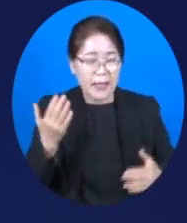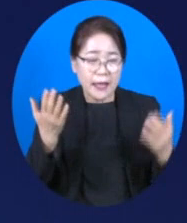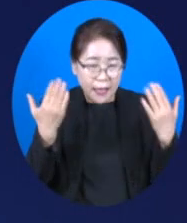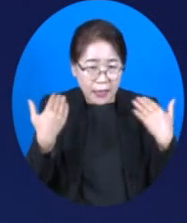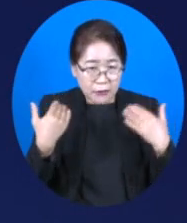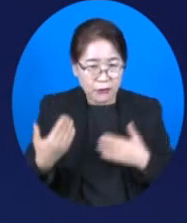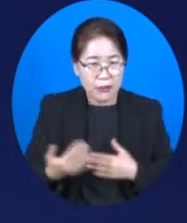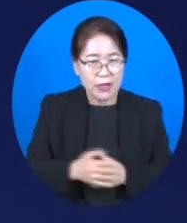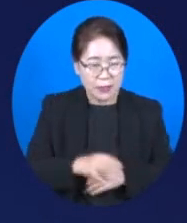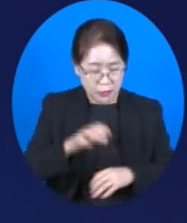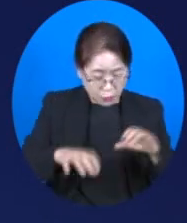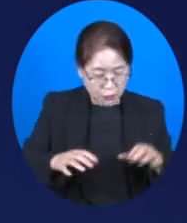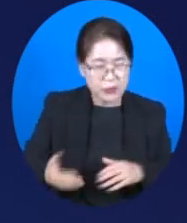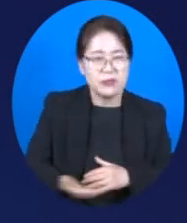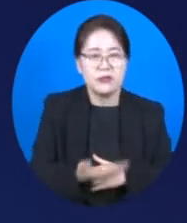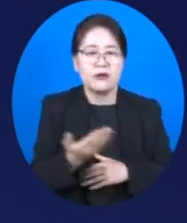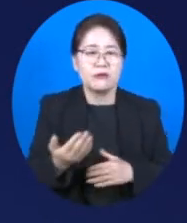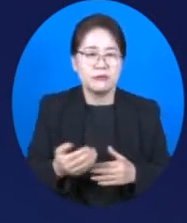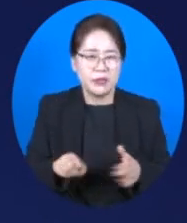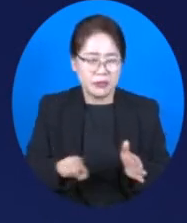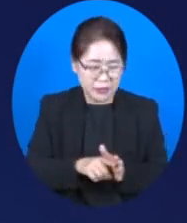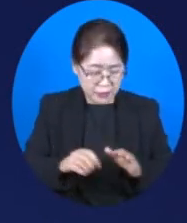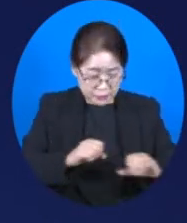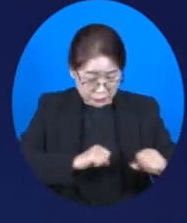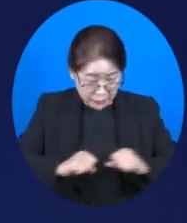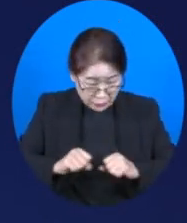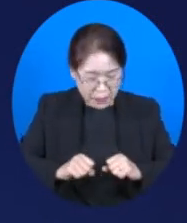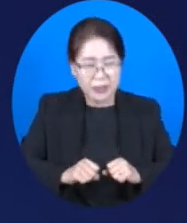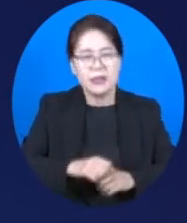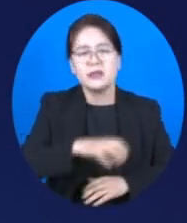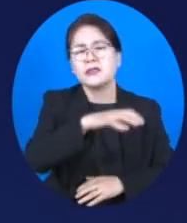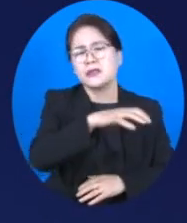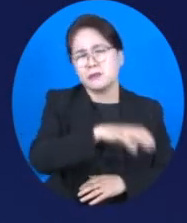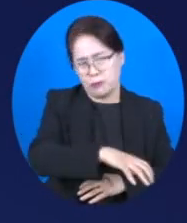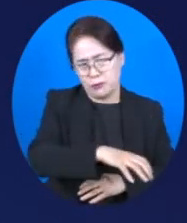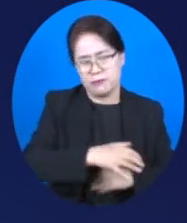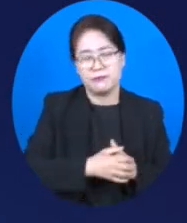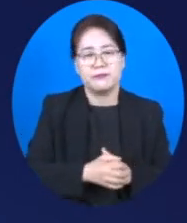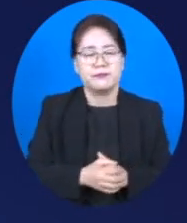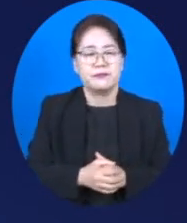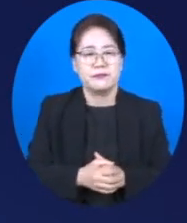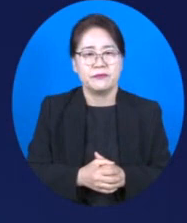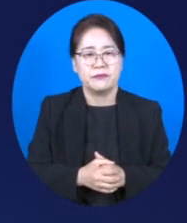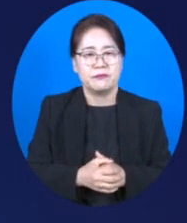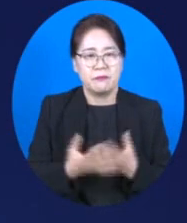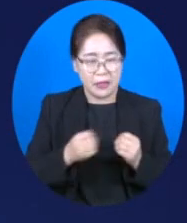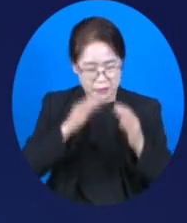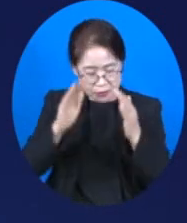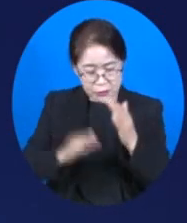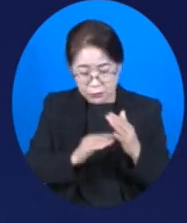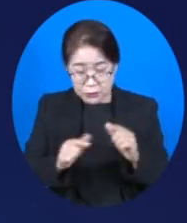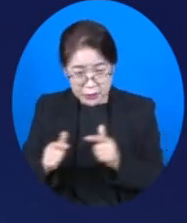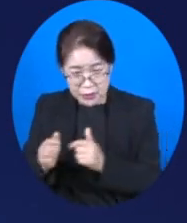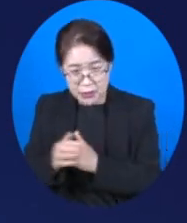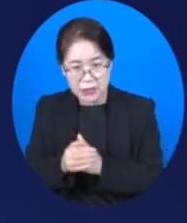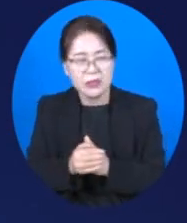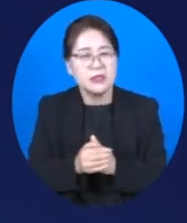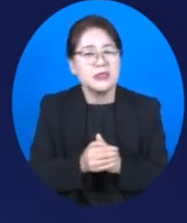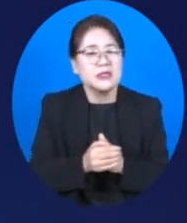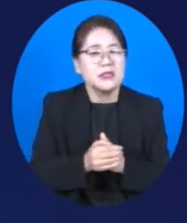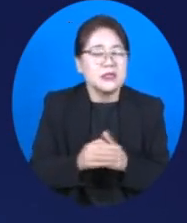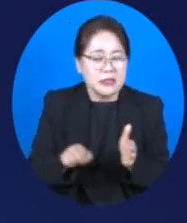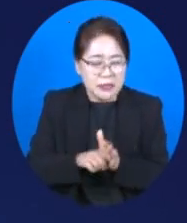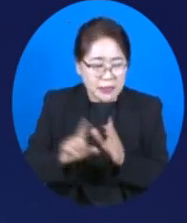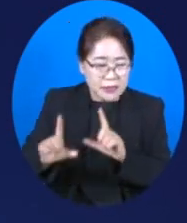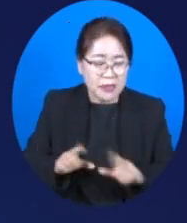여러분의 신앙생활의 무대입니다. 그런데 많은 성도들이 신앙생활의 무대를 교회로